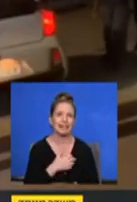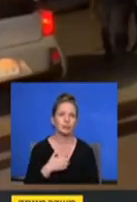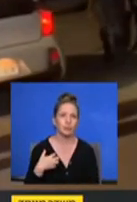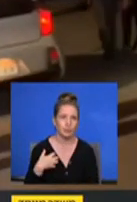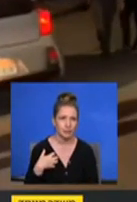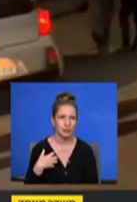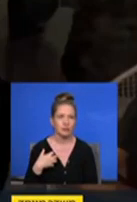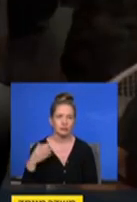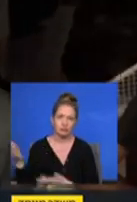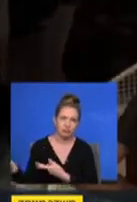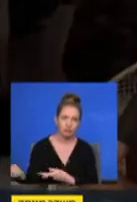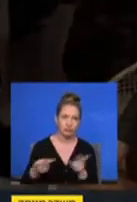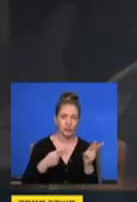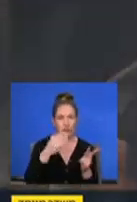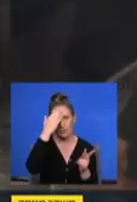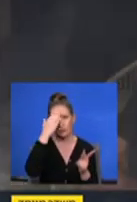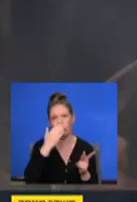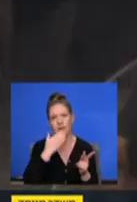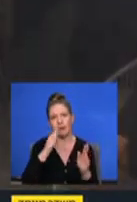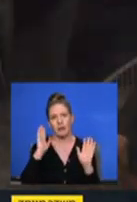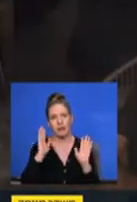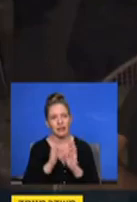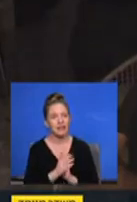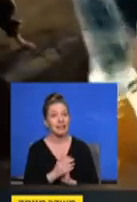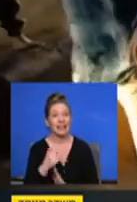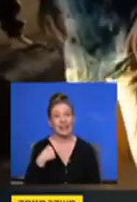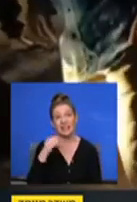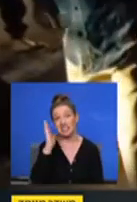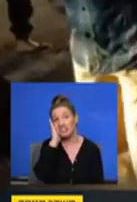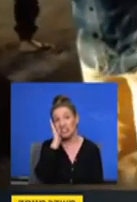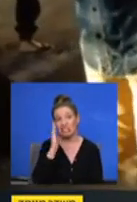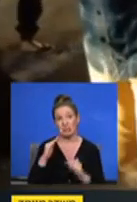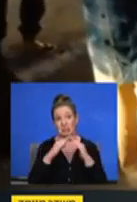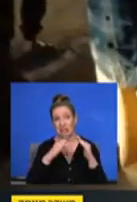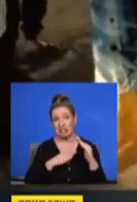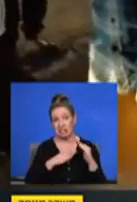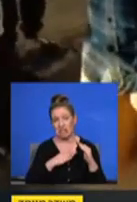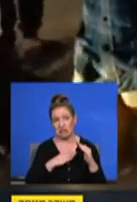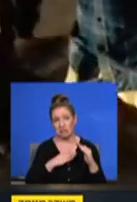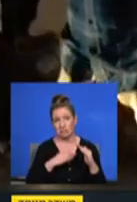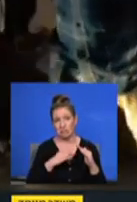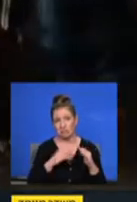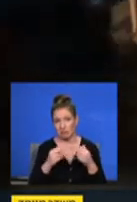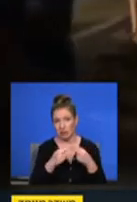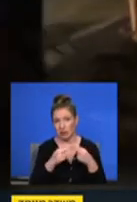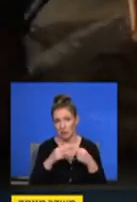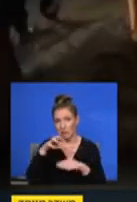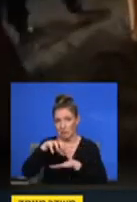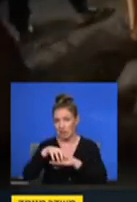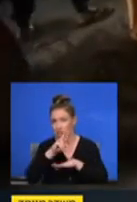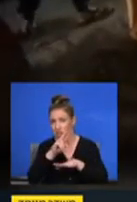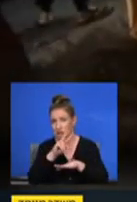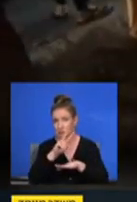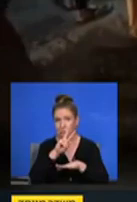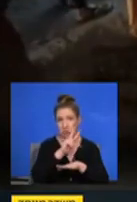المستشفى والحمد لله رب العالمين والله انا نايم يعني وضاريتها مش بعيده عن الجامع يعني مترين ثلاثه صحينا على صوت